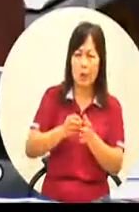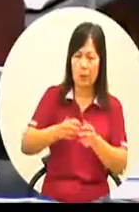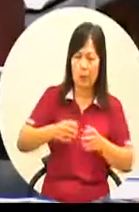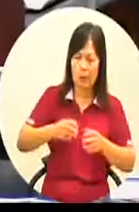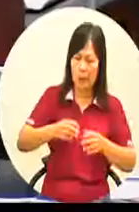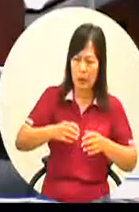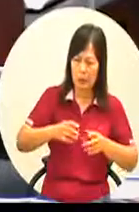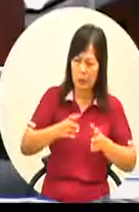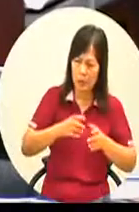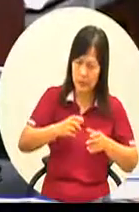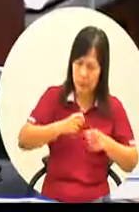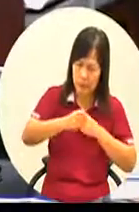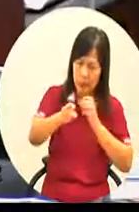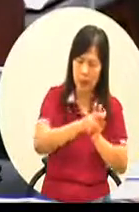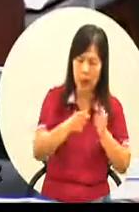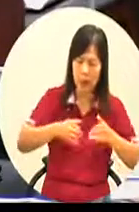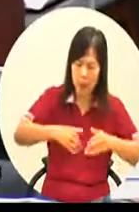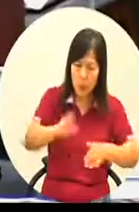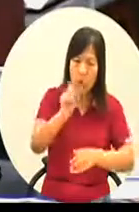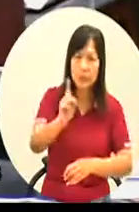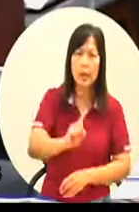调，